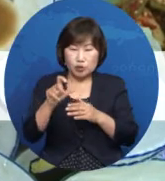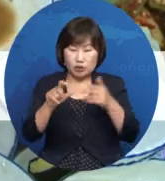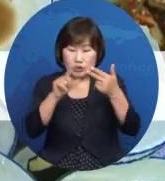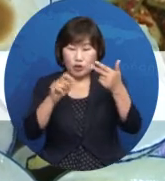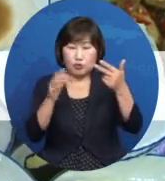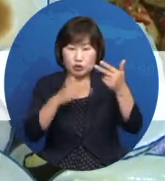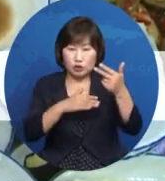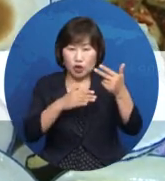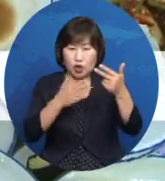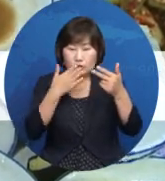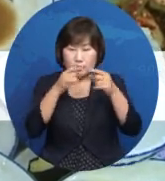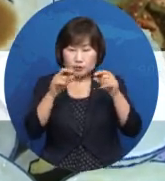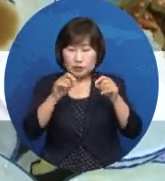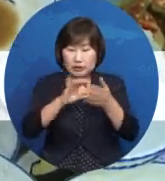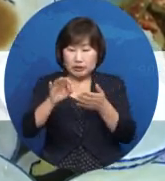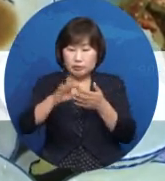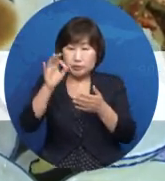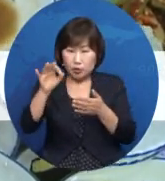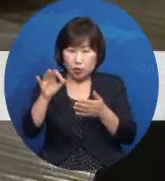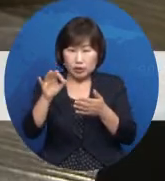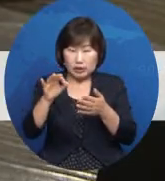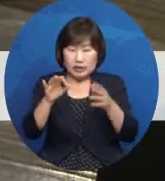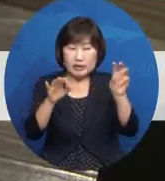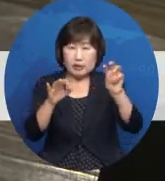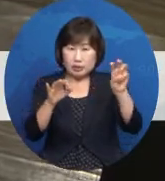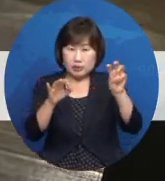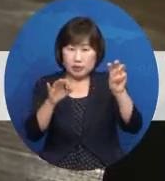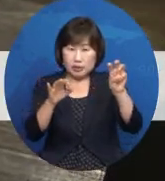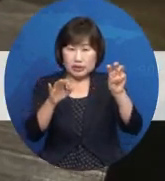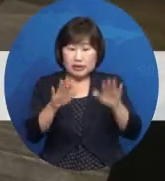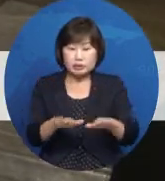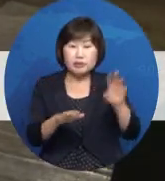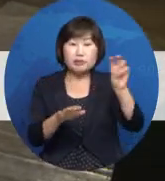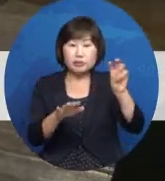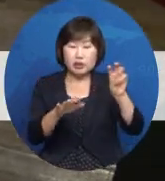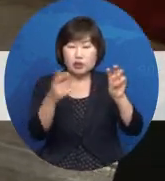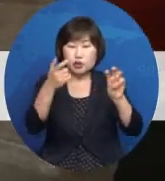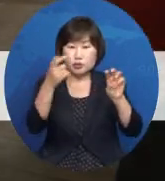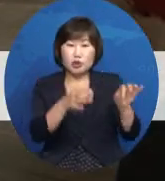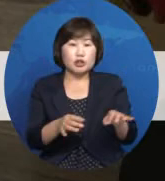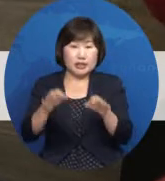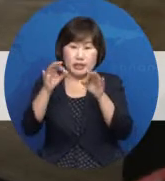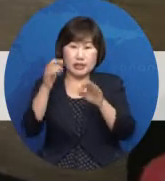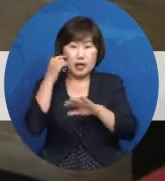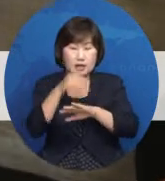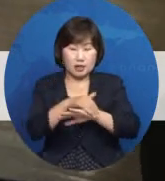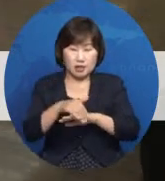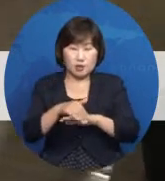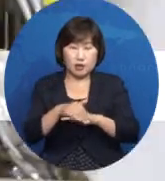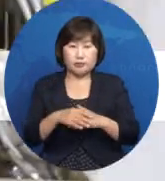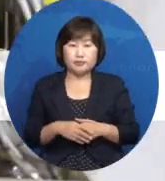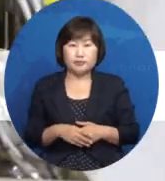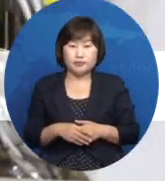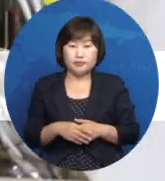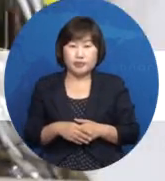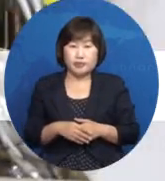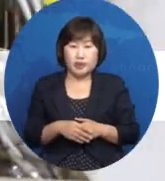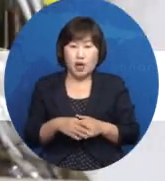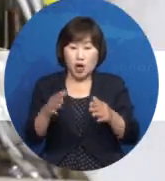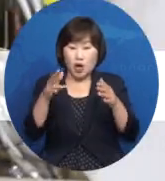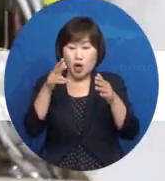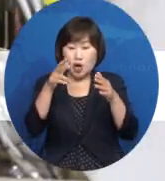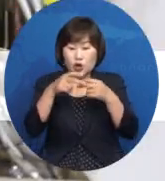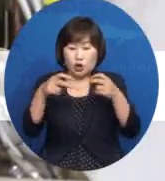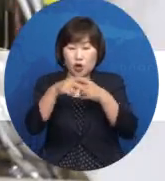7월부터 음식물 쓰레기 처리 수수료를 현재 킬로그램당 30원에서 60원으로 현실화할 계획이며